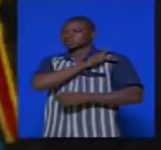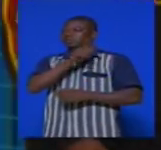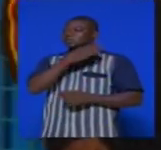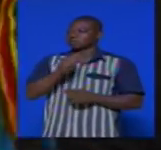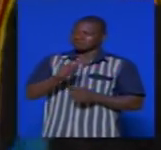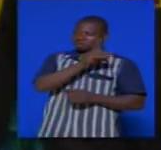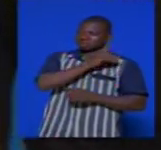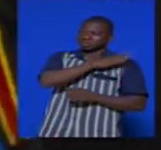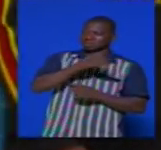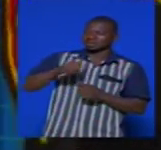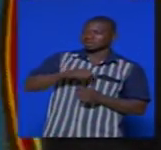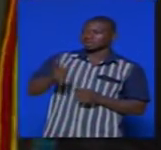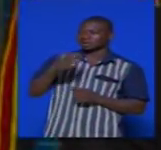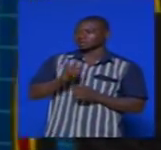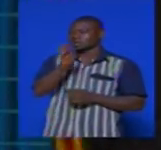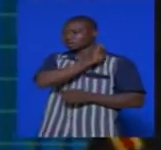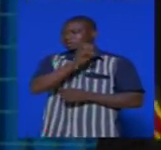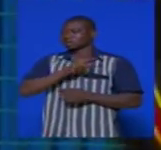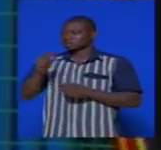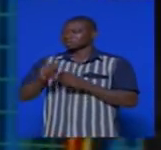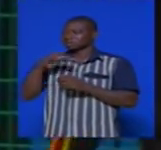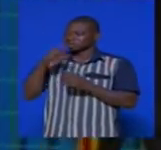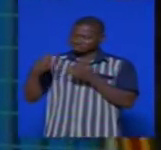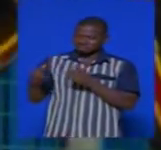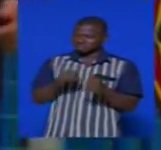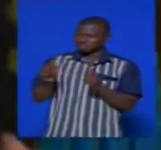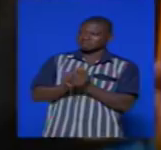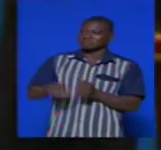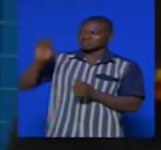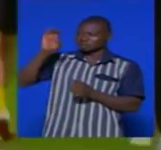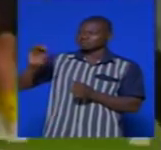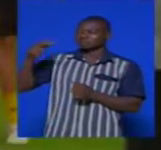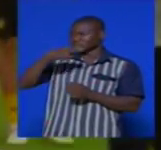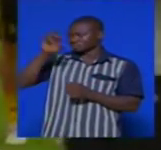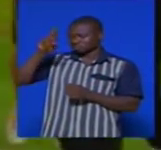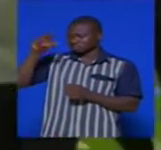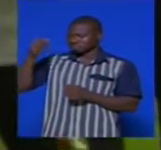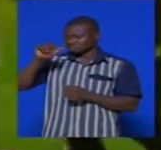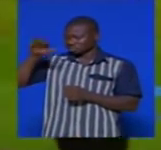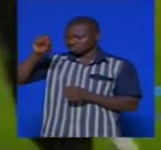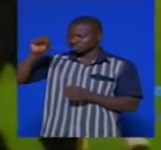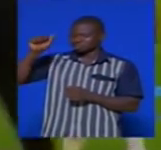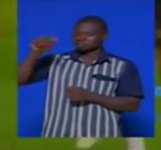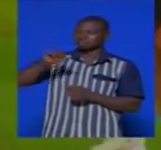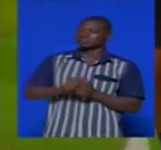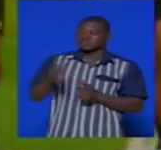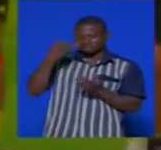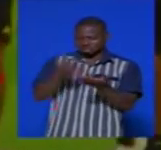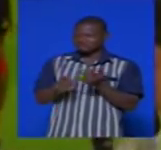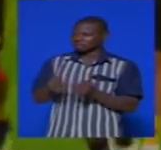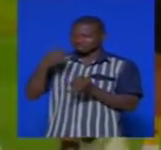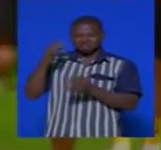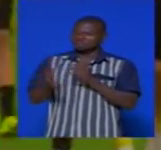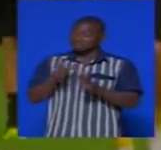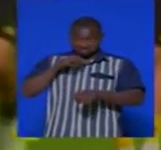mais surtout Eden Hazard qui évolue avec Giroud à Chelsea. Du côté des défenseurs belges, ils s'attendent à souffrir face à un certain